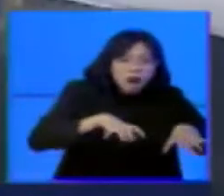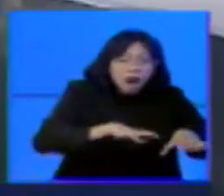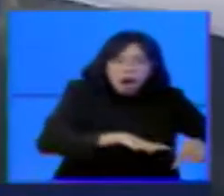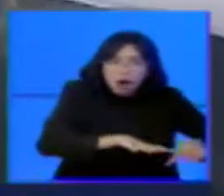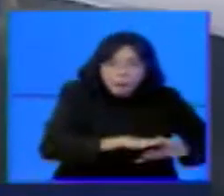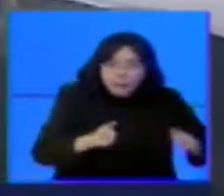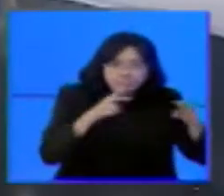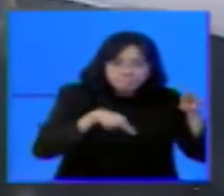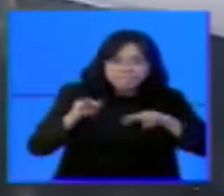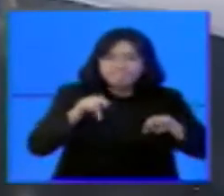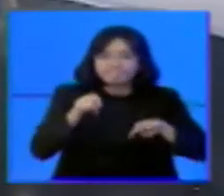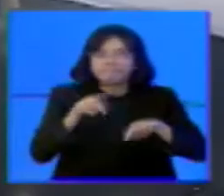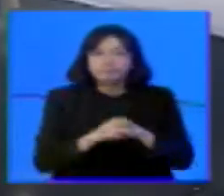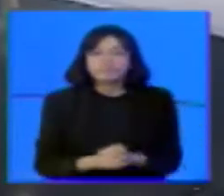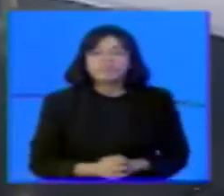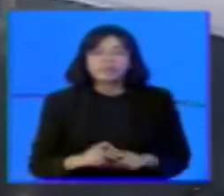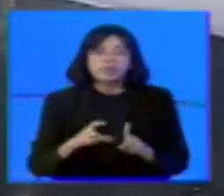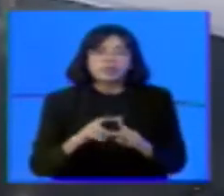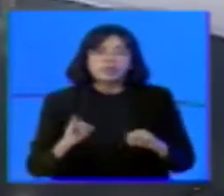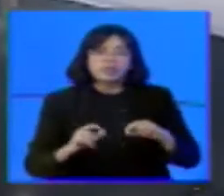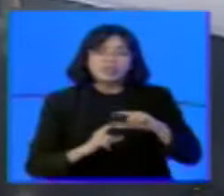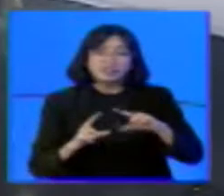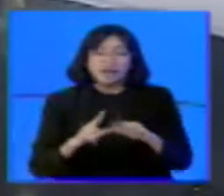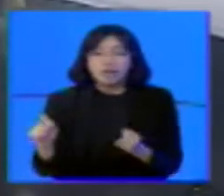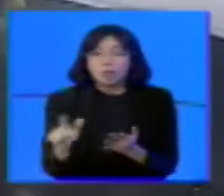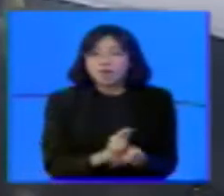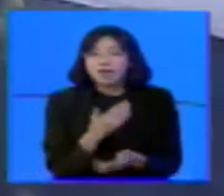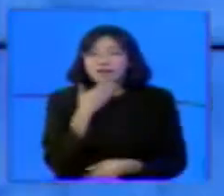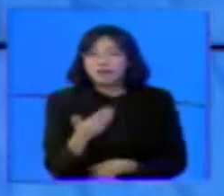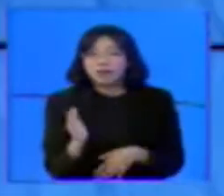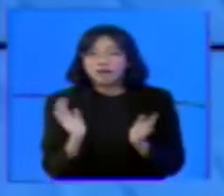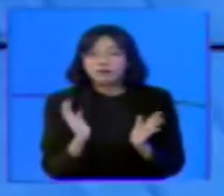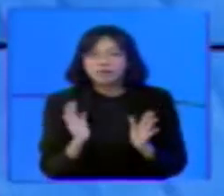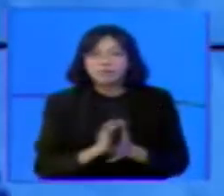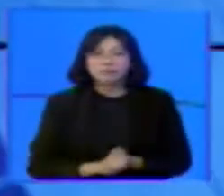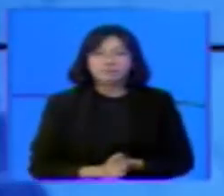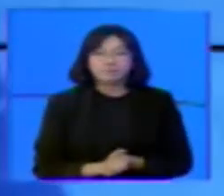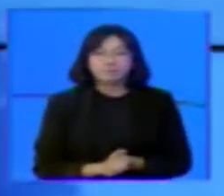Anda. Ya baik, di Samora berarti evakuasi masih terus dilakukan langsung dari Karetteng Sin, Jakarta.